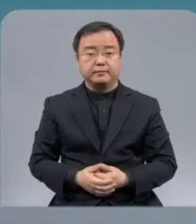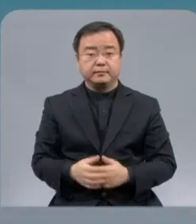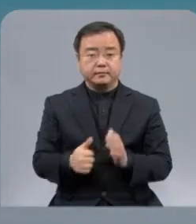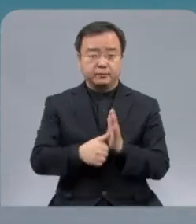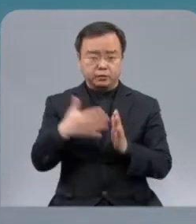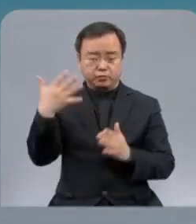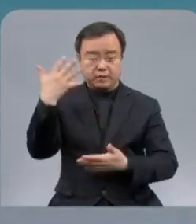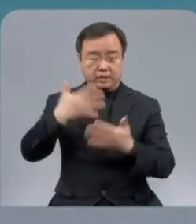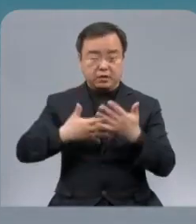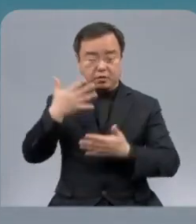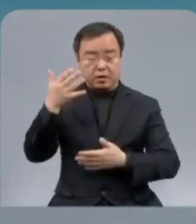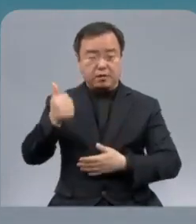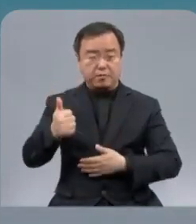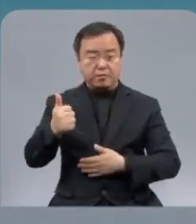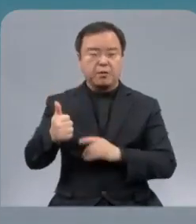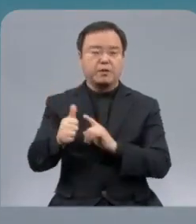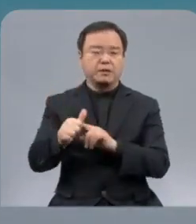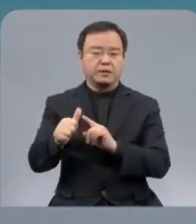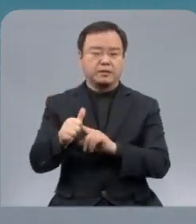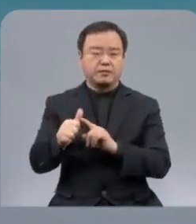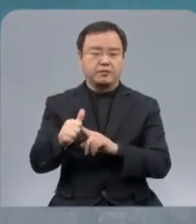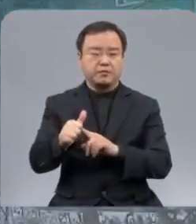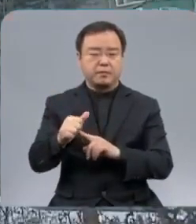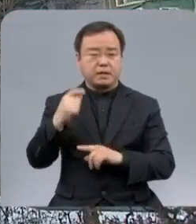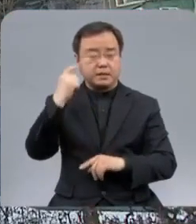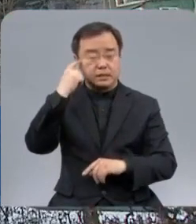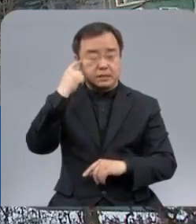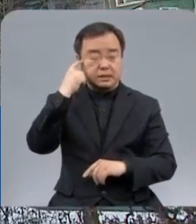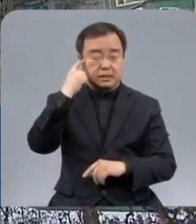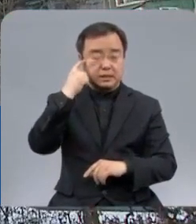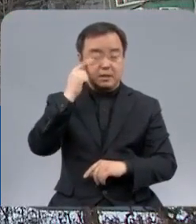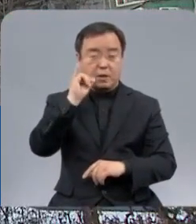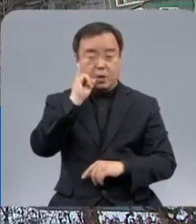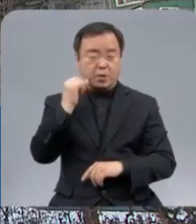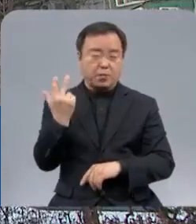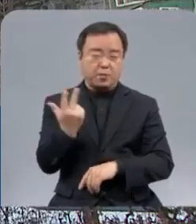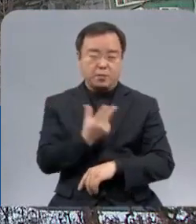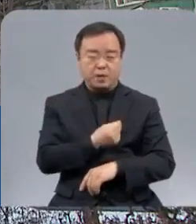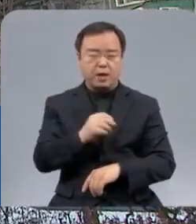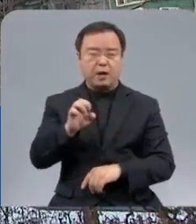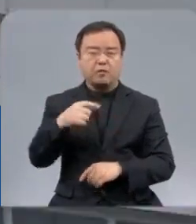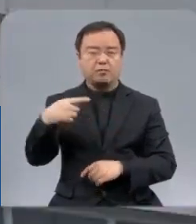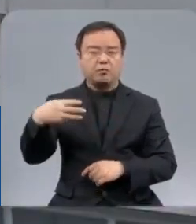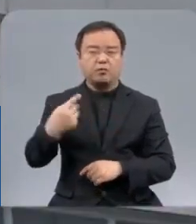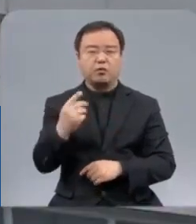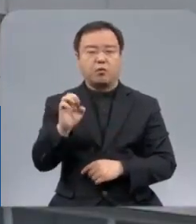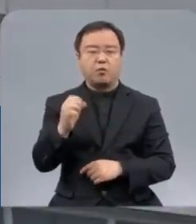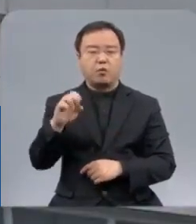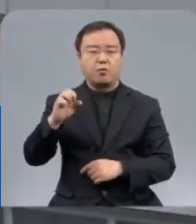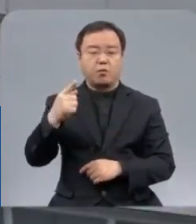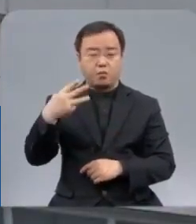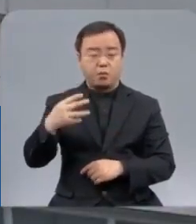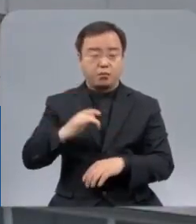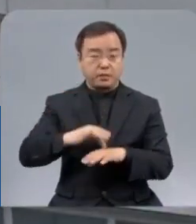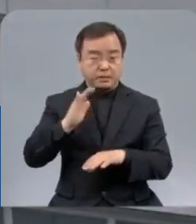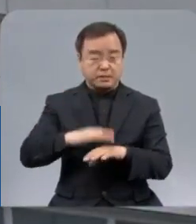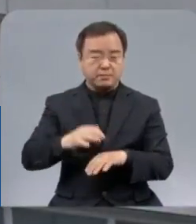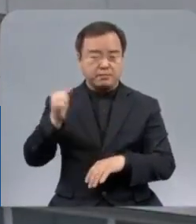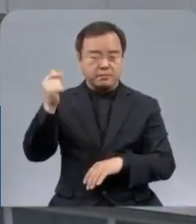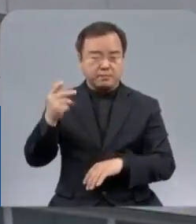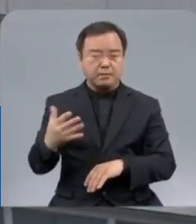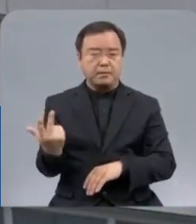유명 영화배우 A씨가 향정신성 의약품인 프로포폴을 상습적으로 투약한 혐의로 경찰 조사를